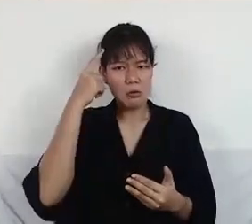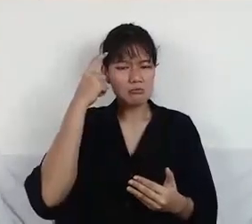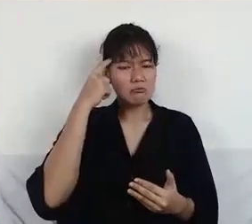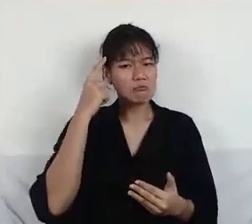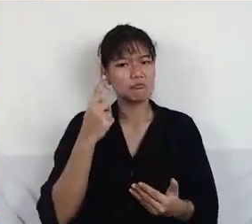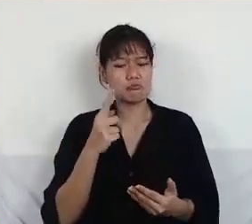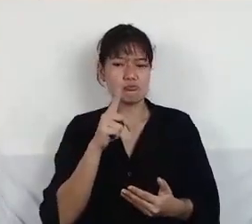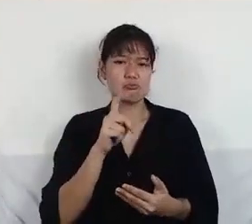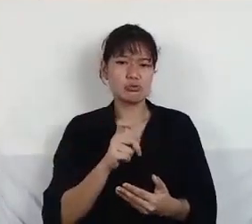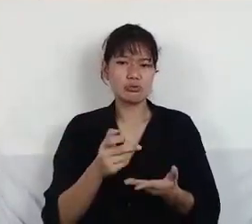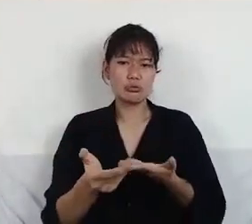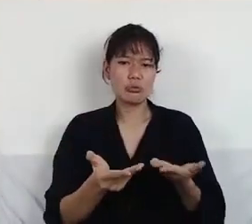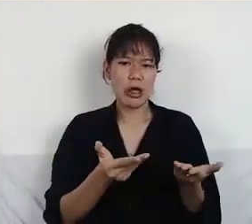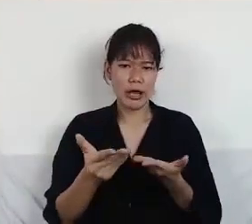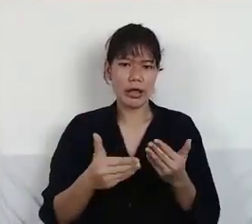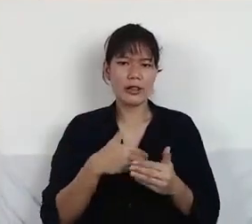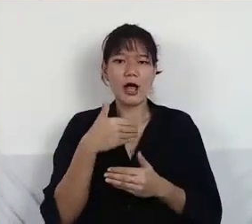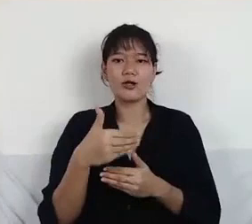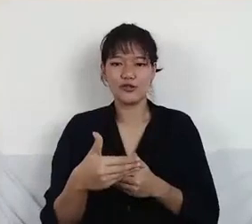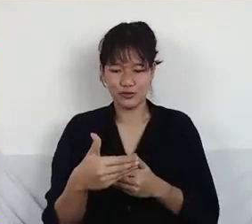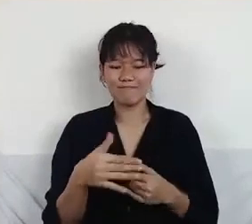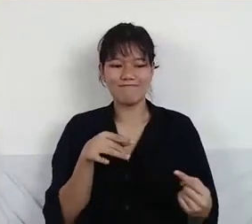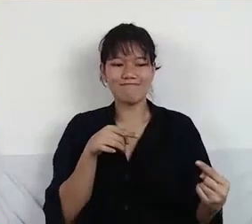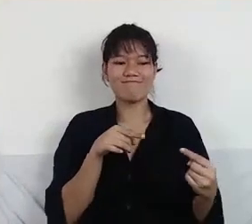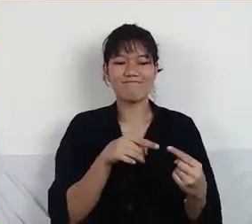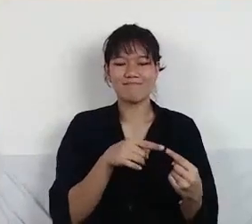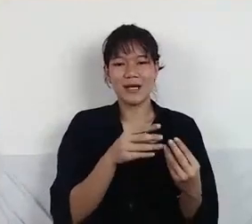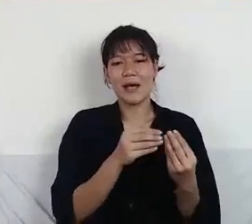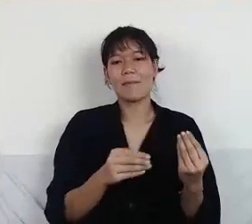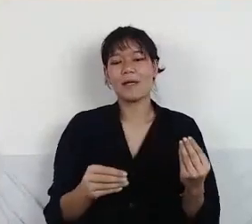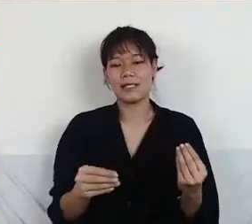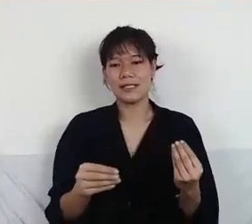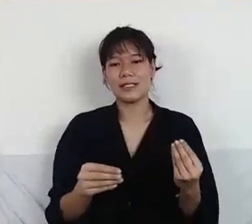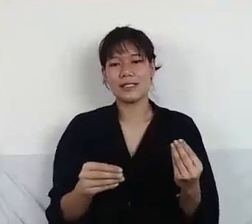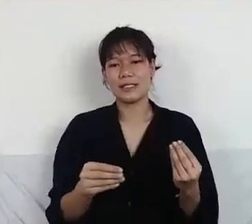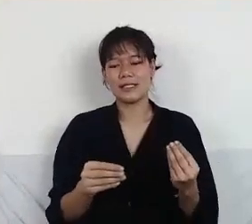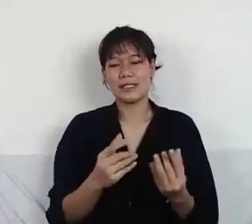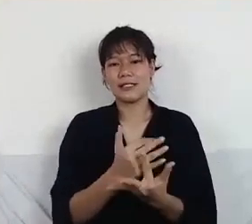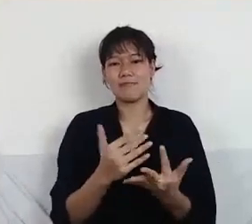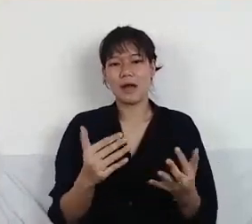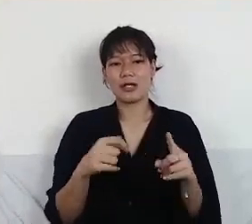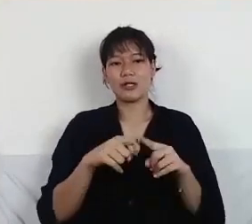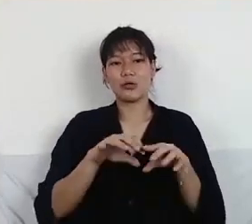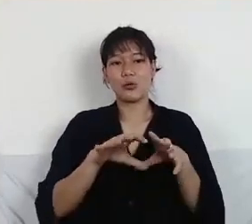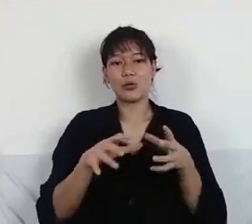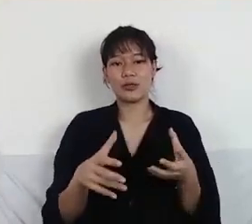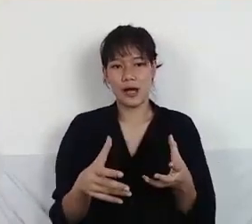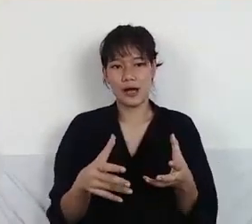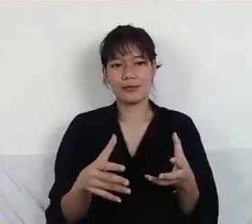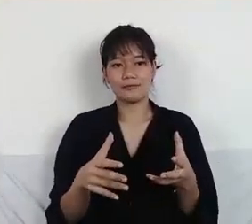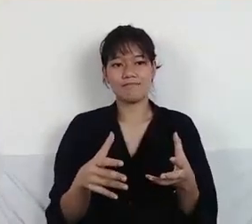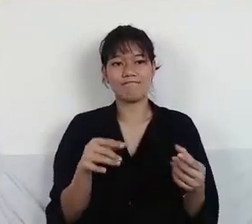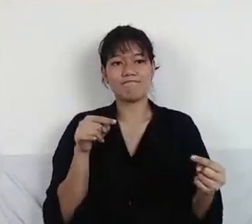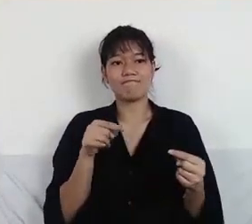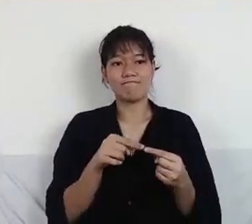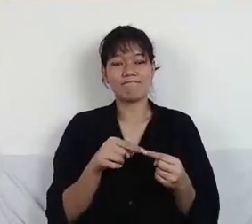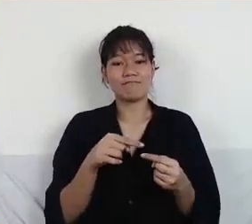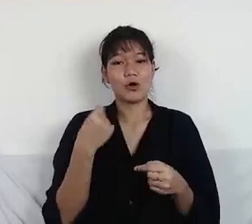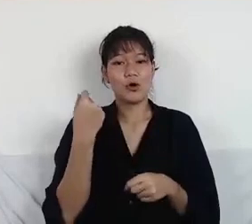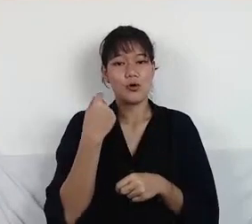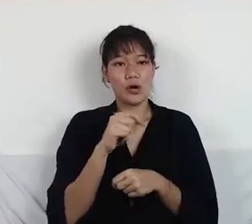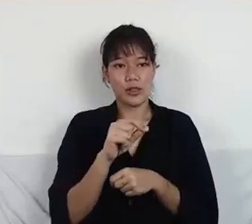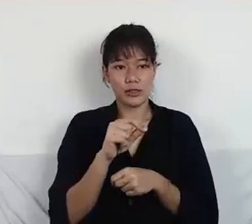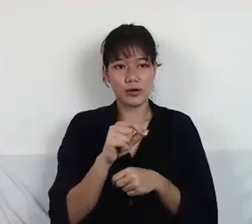lanjut, dapat menghubungi Majelis Jemaat GKI Kuitang via kantor gereja. Nomor kontak